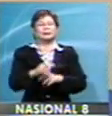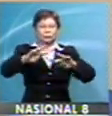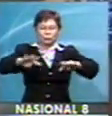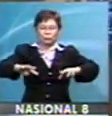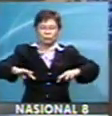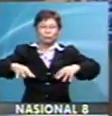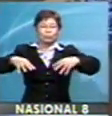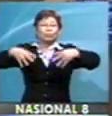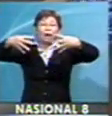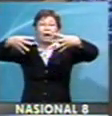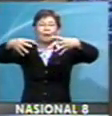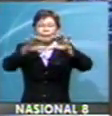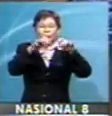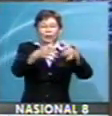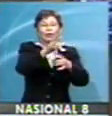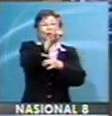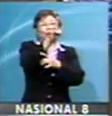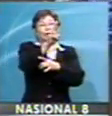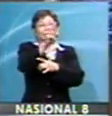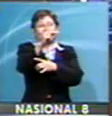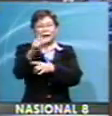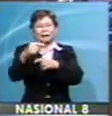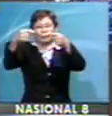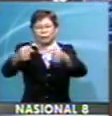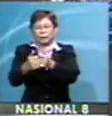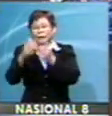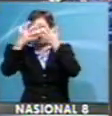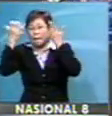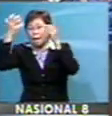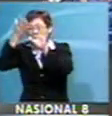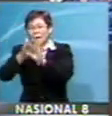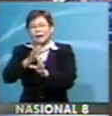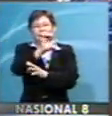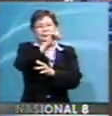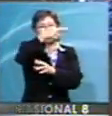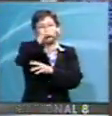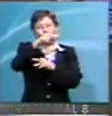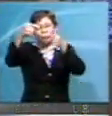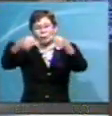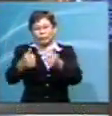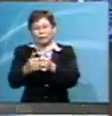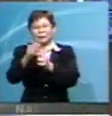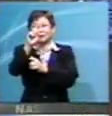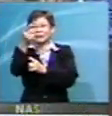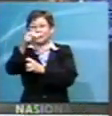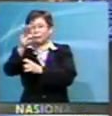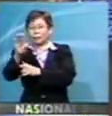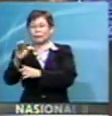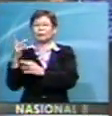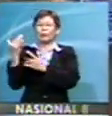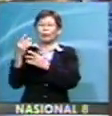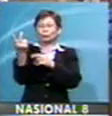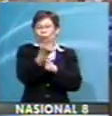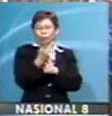diadakan petang tadi pasukan unik KL akan bertemu mebeng manakala Sapura pula bakal menentang tnb menanti pemenang